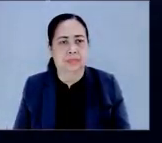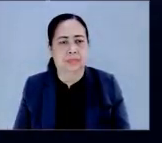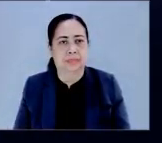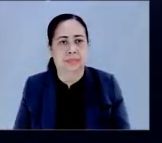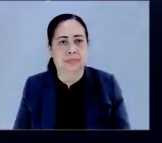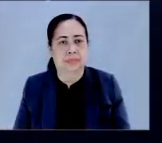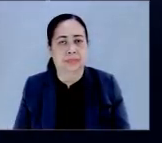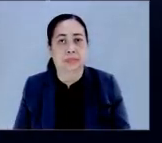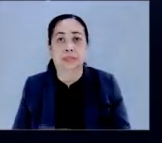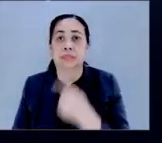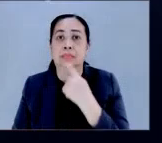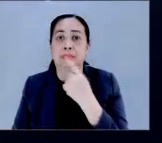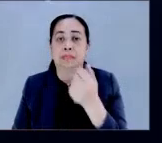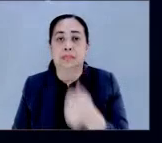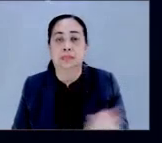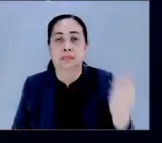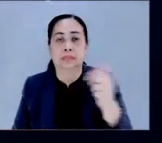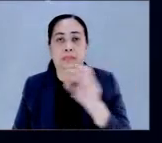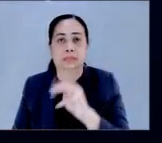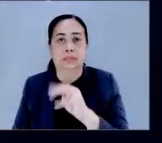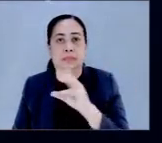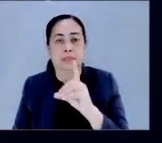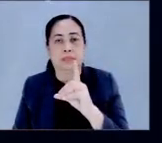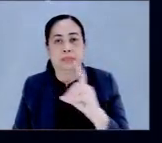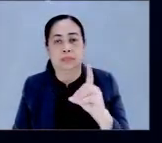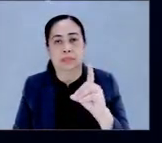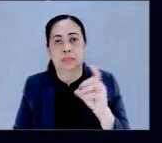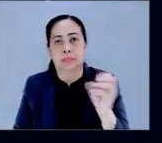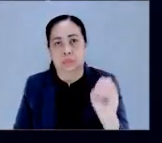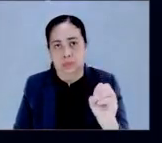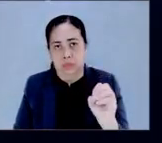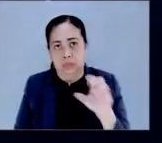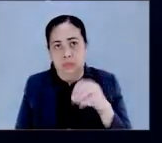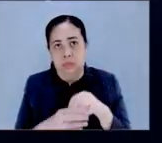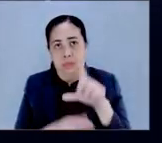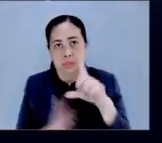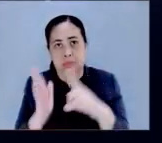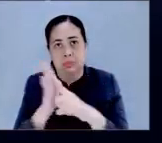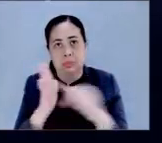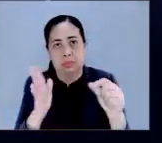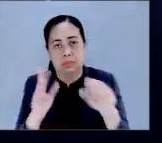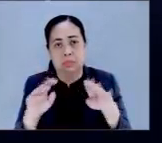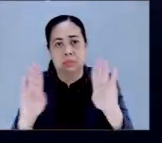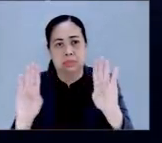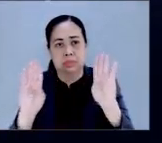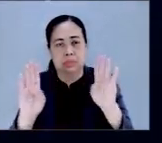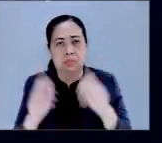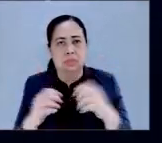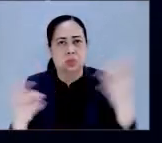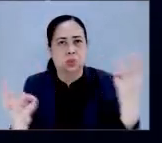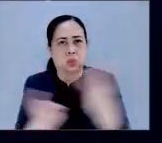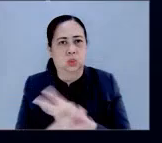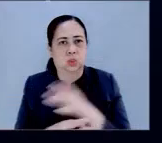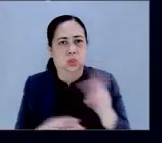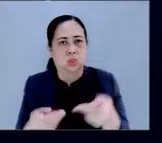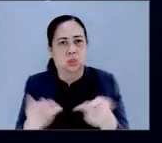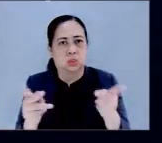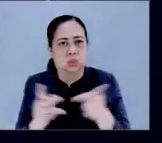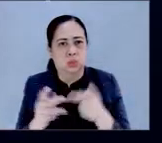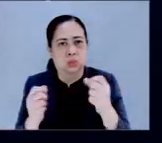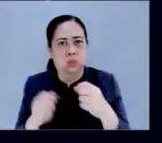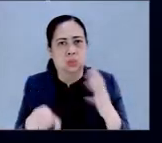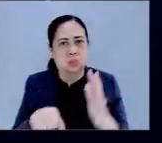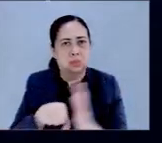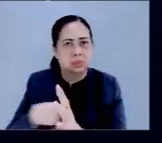Ayon sa Municipal Disaster Risk Reduction and Management Office ng La Trinidad, tumindi ang baha sa kanilang lugar dahil sa mga baradong